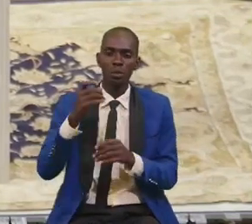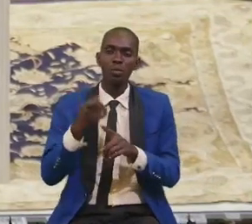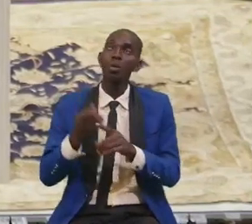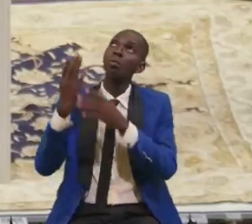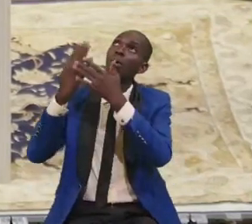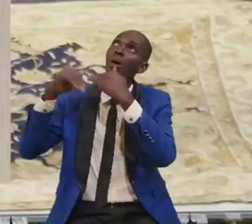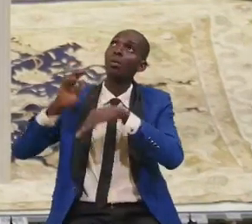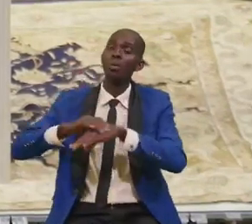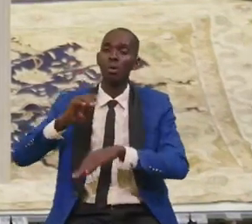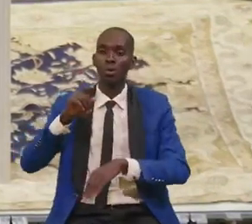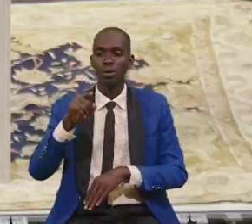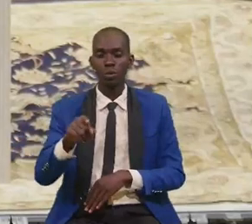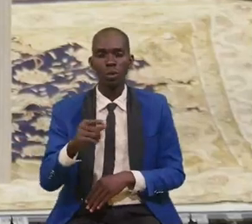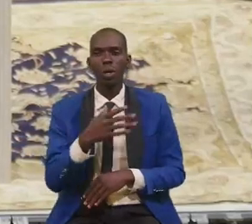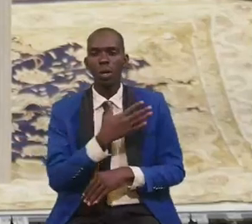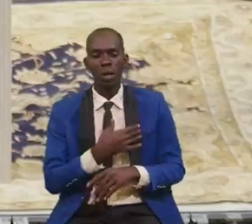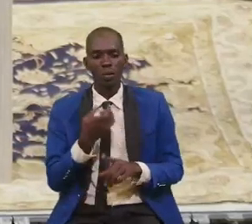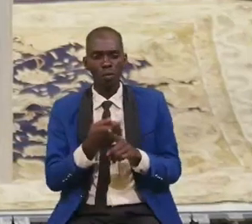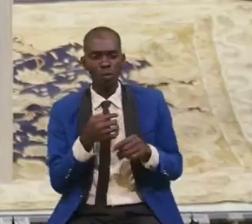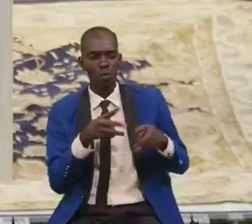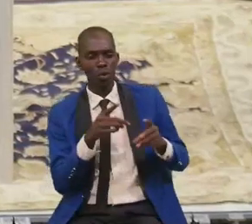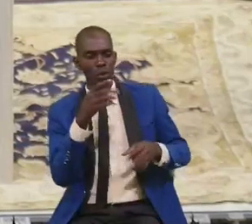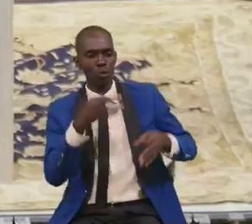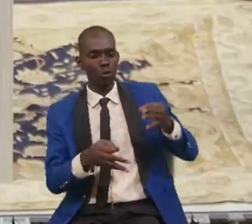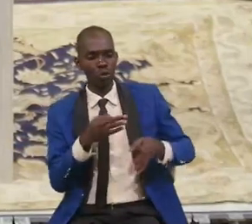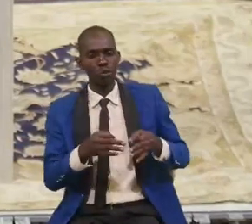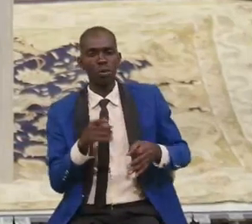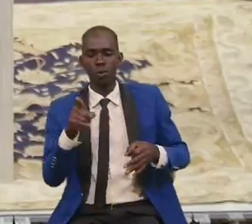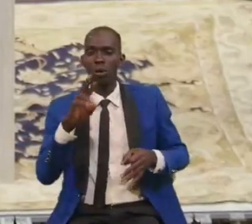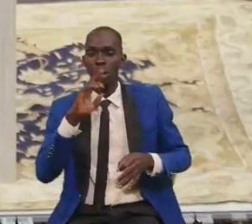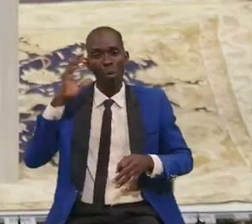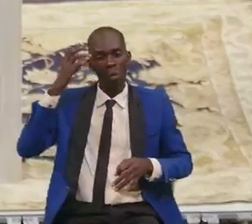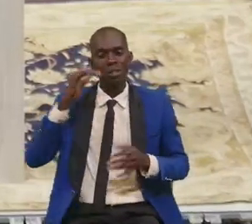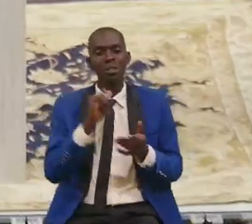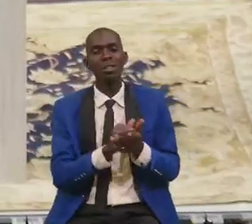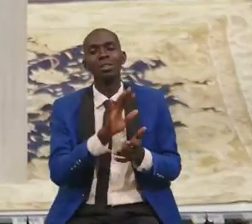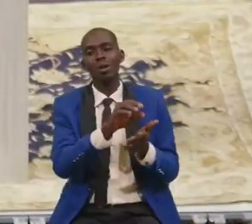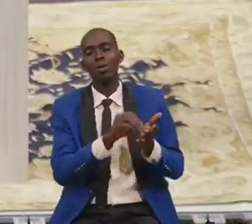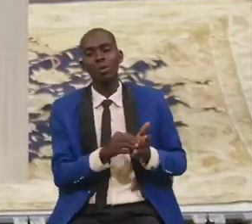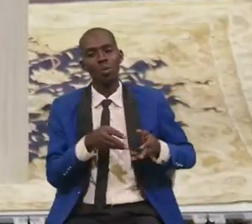Et de leur jugement, tu es fou. Ça, ce n'est pas le vocabulaire. Verset 25.